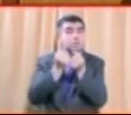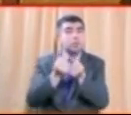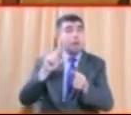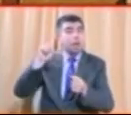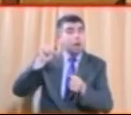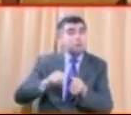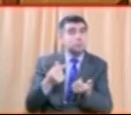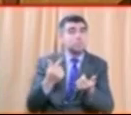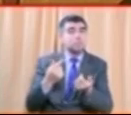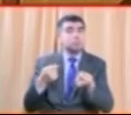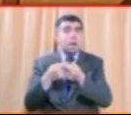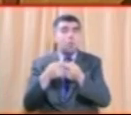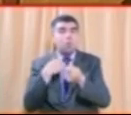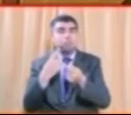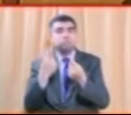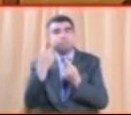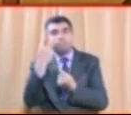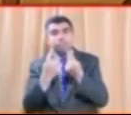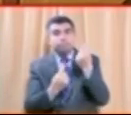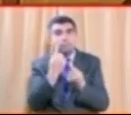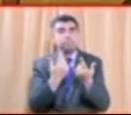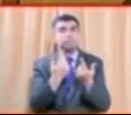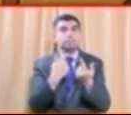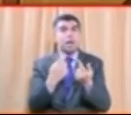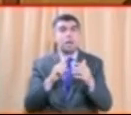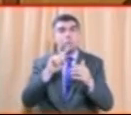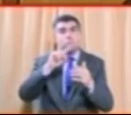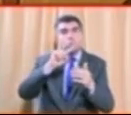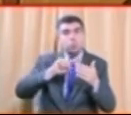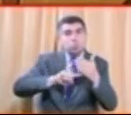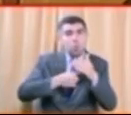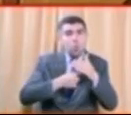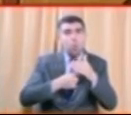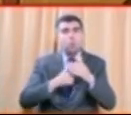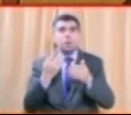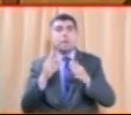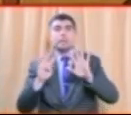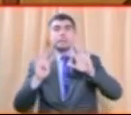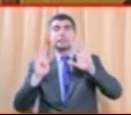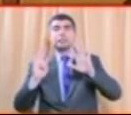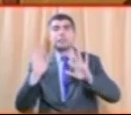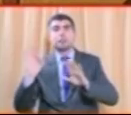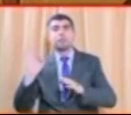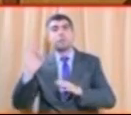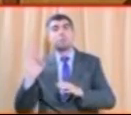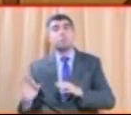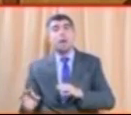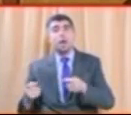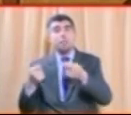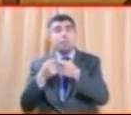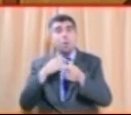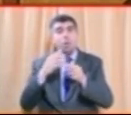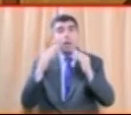نسبة سميتو النسبة ديال الكهرباء في حوالي 90% إلا خدنا الارتباط المنزلي